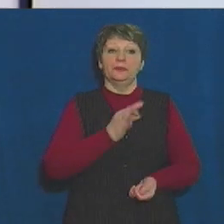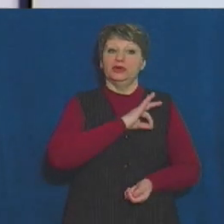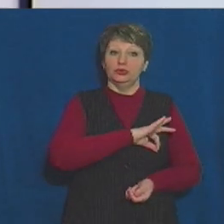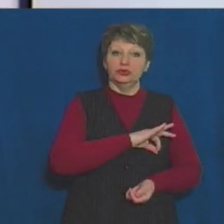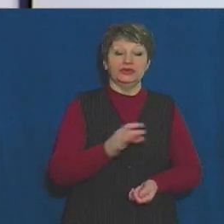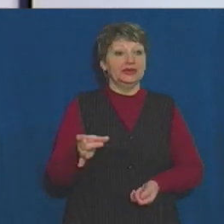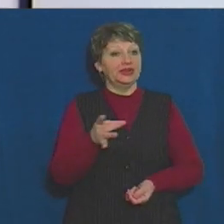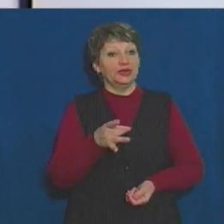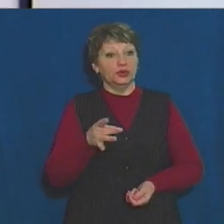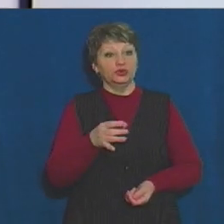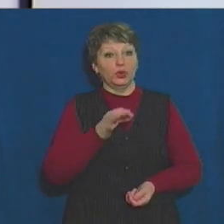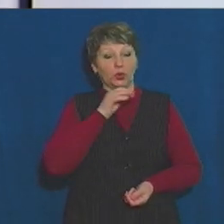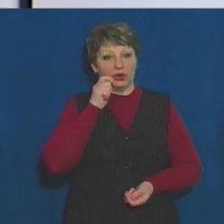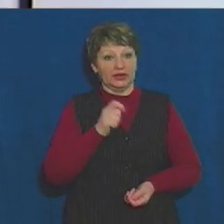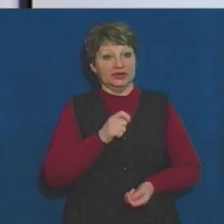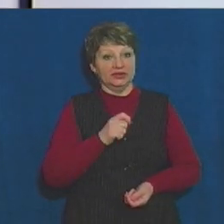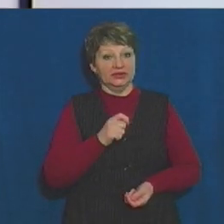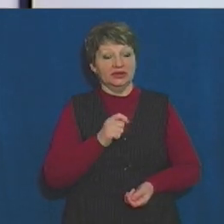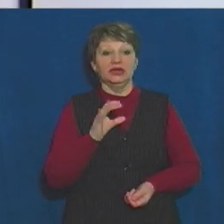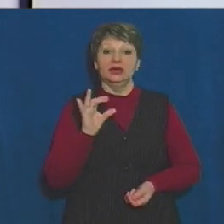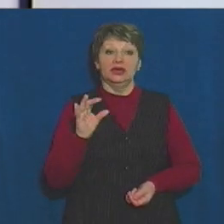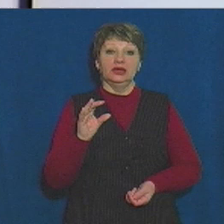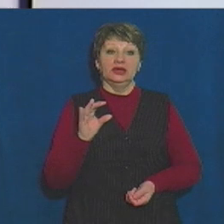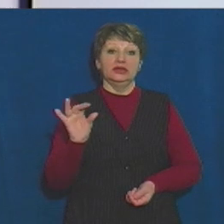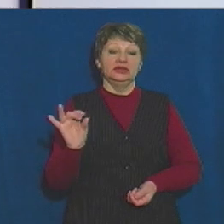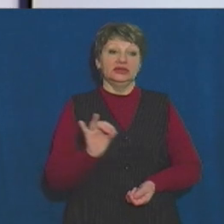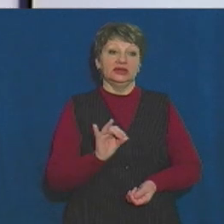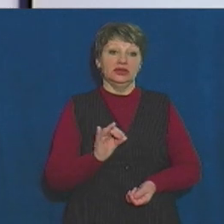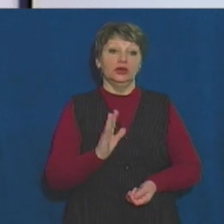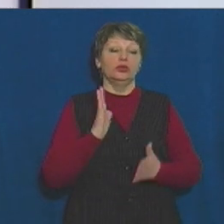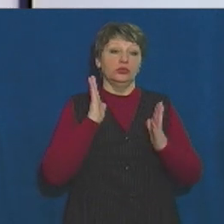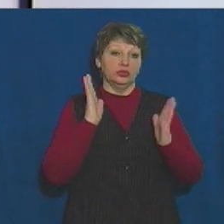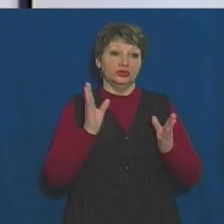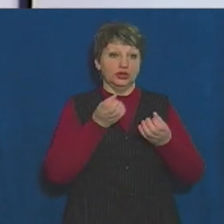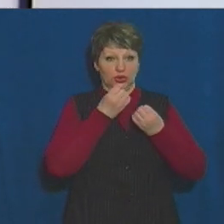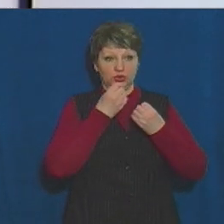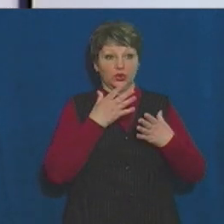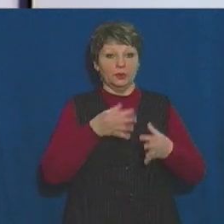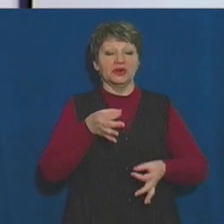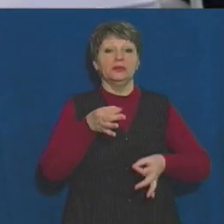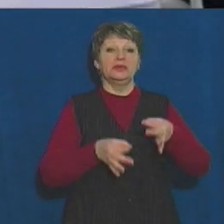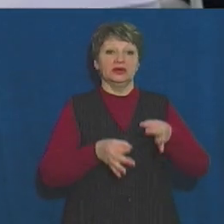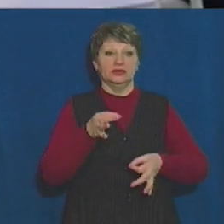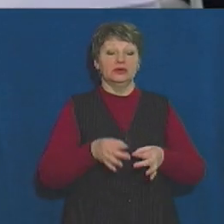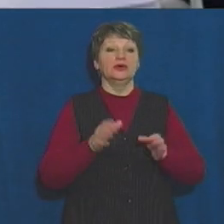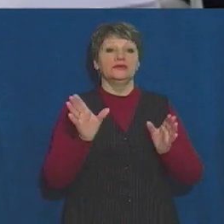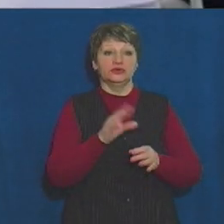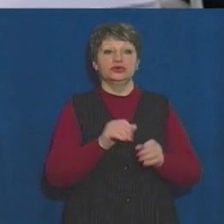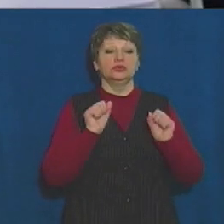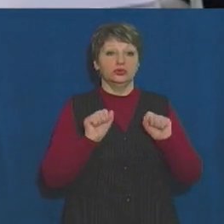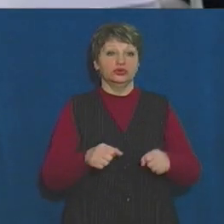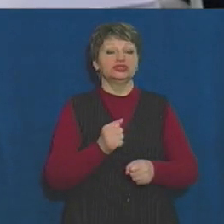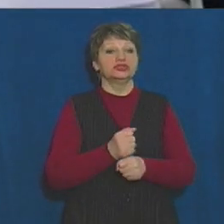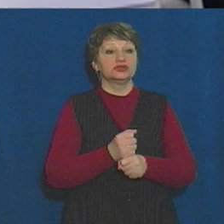регіону, Україні. Ну і при тому, що буде добре природі, все це можна зробити гармонійно. Про